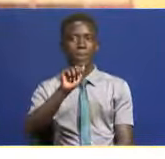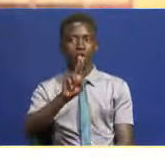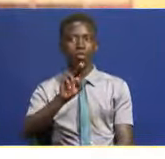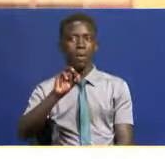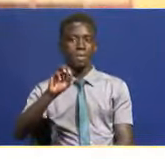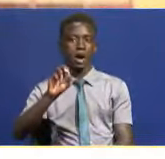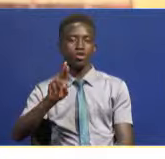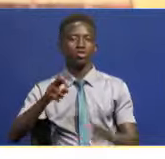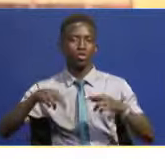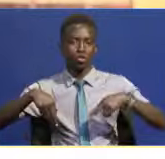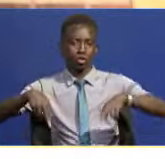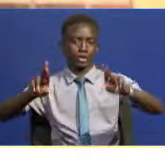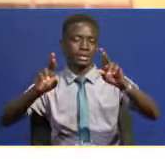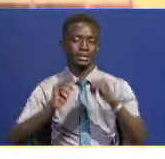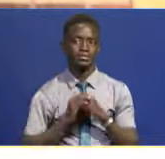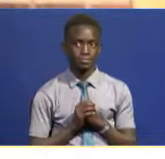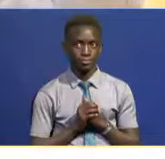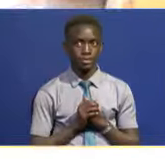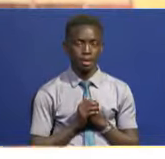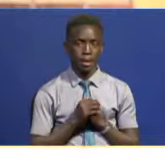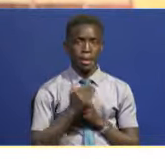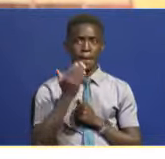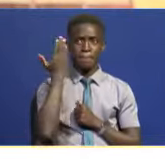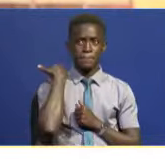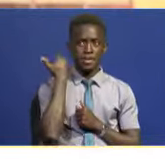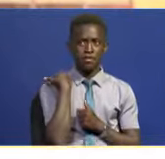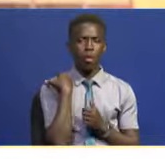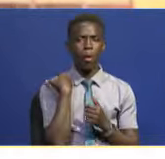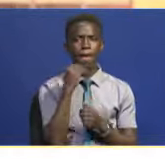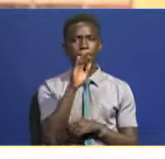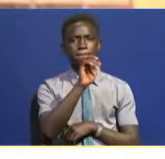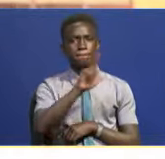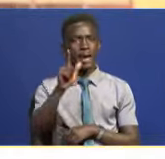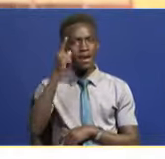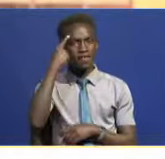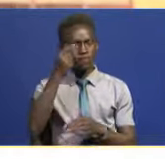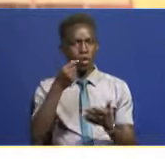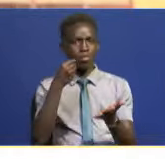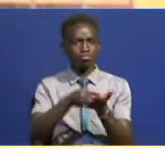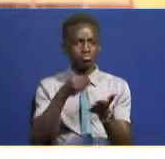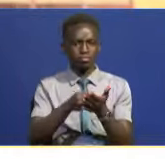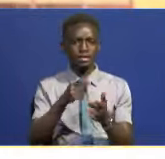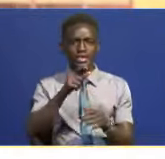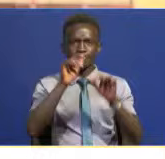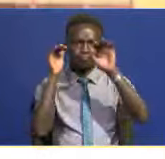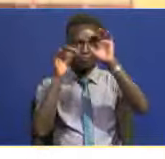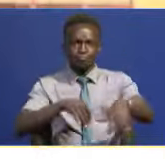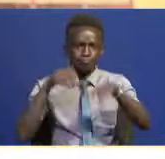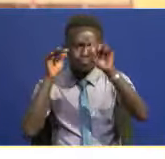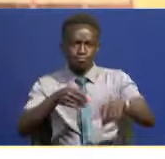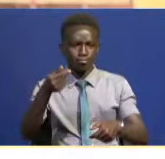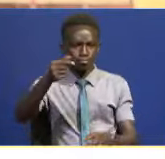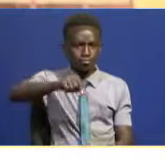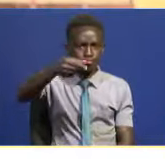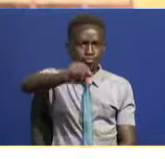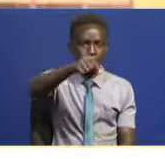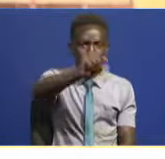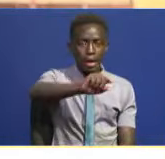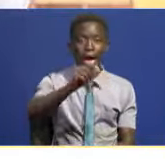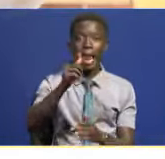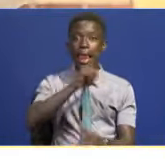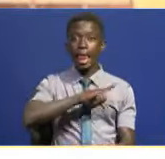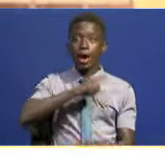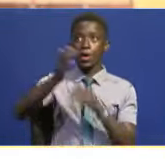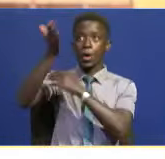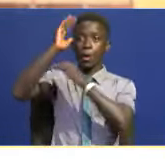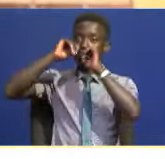sasa kwa ile binu tulipewa ya fertilizer, na tukapata mvua Mungu ametubariki. Munajua ya kwamba sasa,